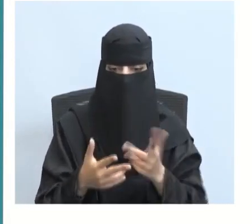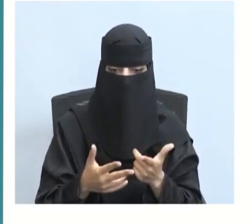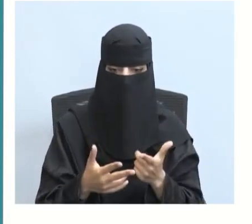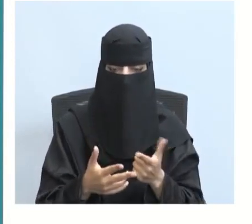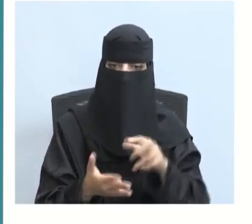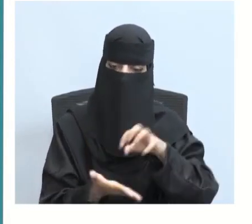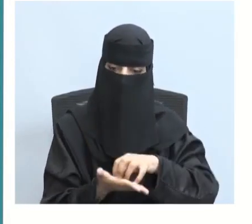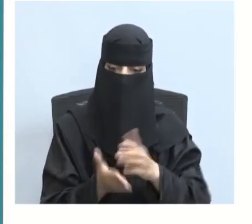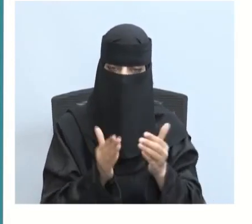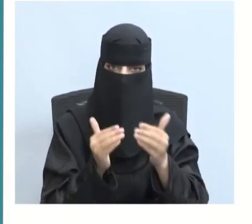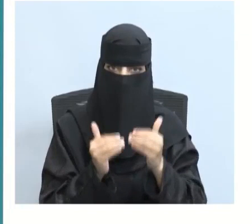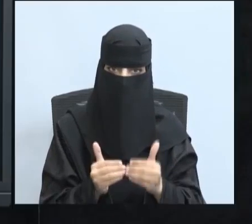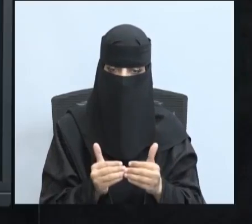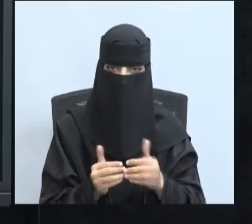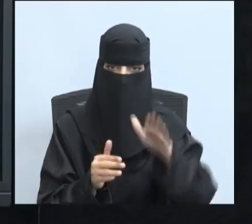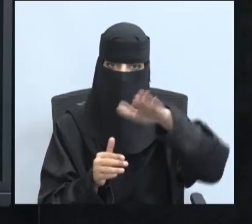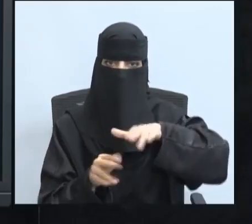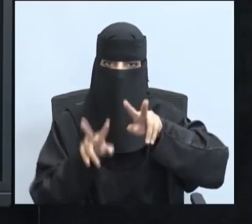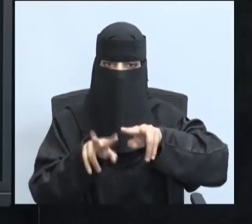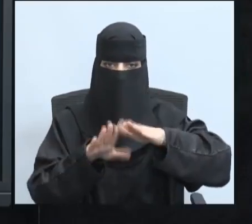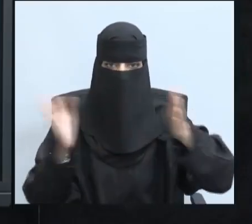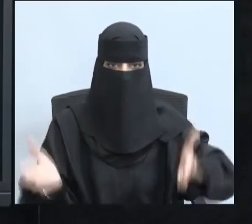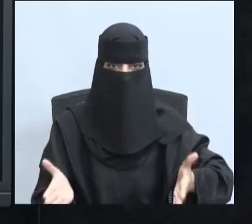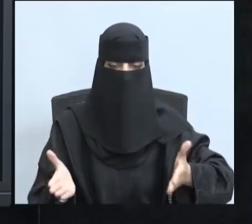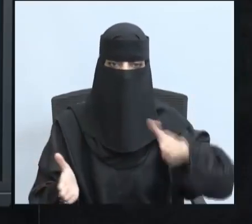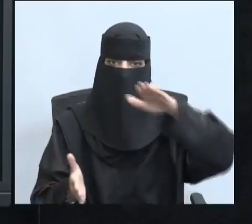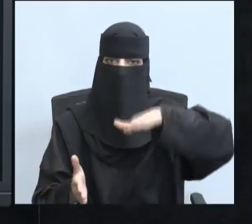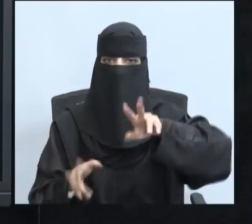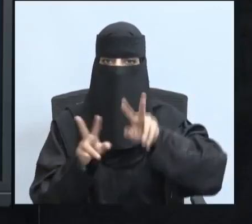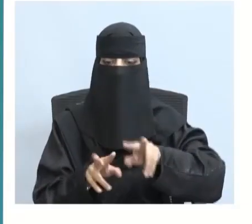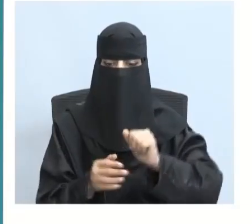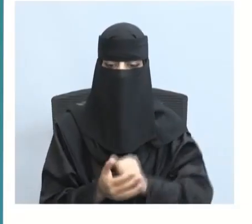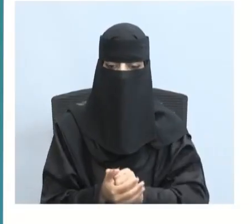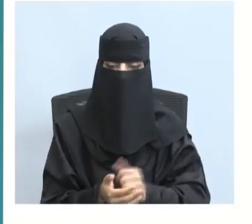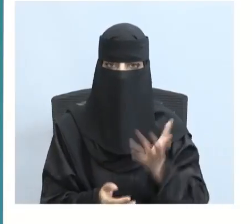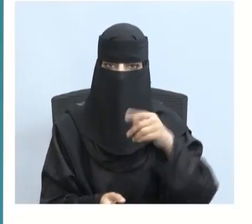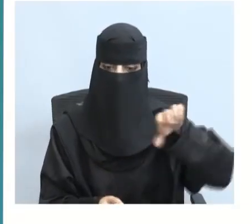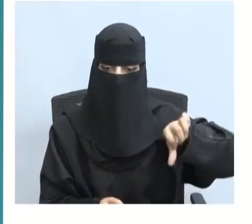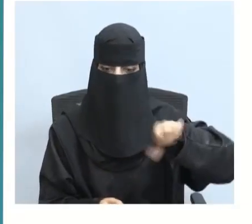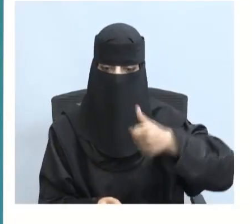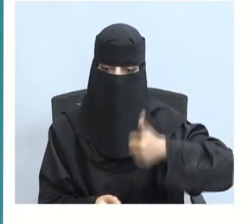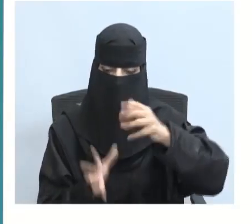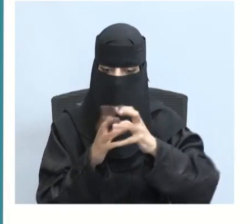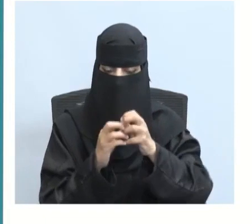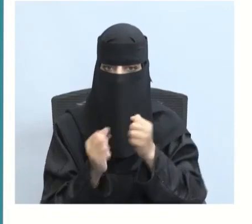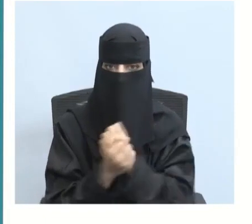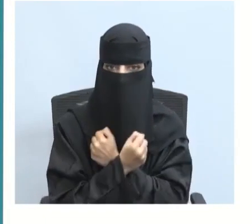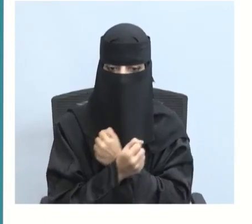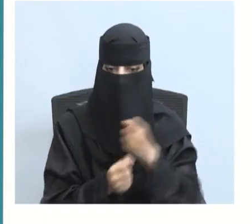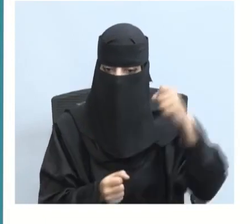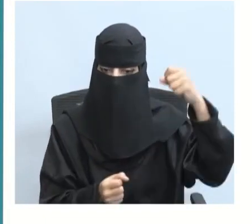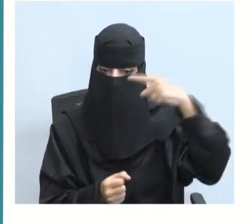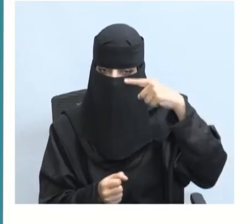ممتاز وضع بما انها على شيء مرتفع اذا هي وضع يمكن وصف الطاقه الضوئيه